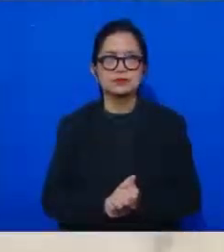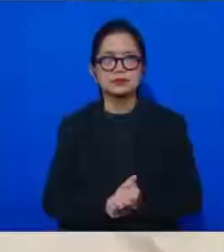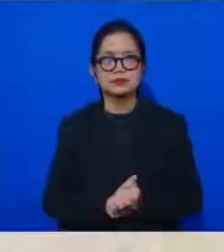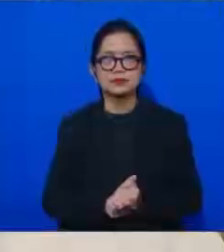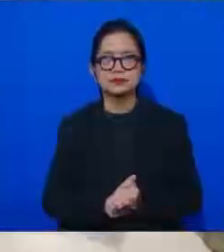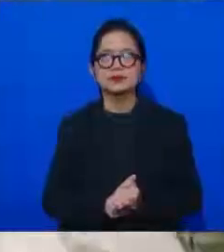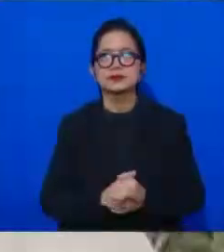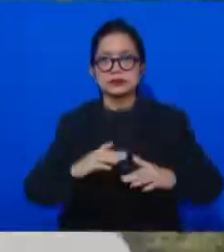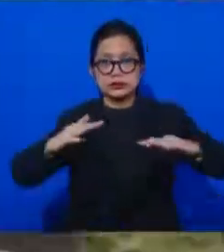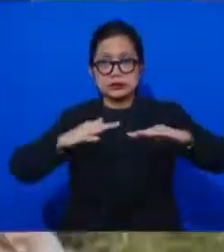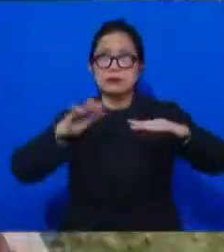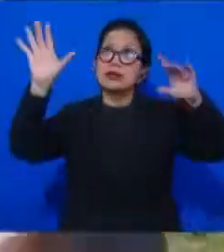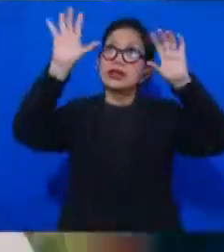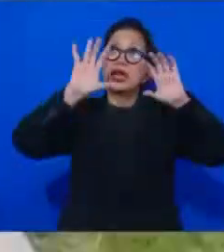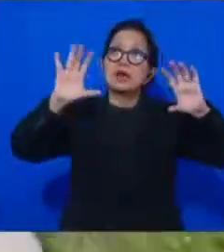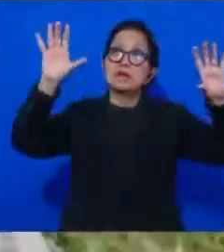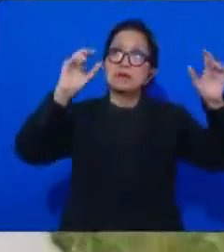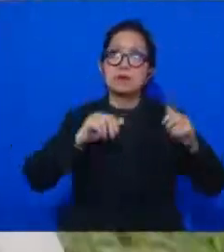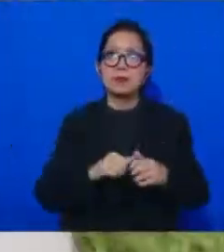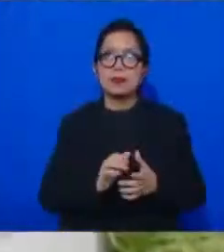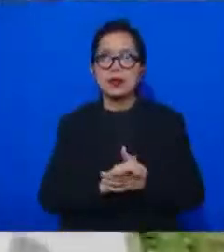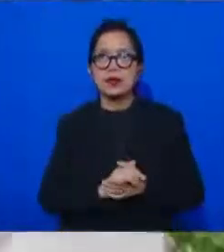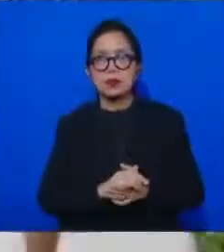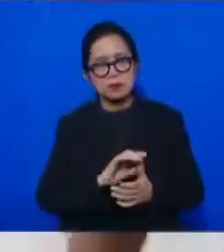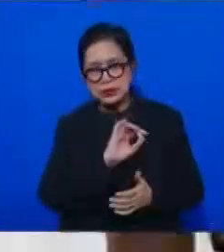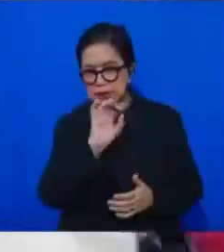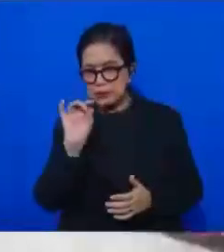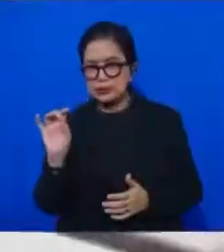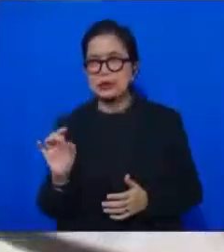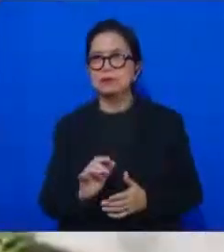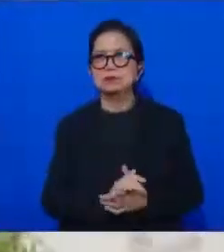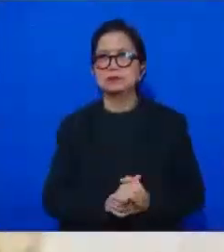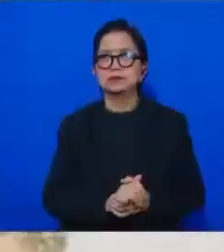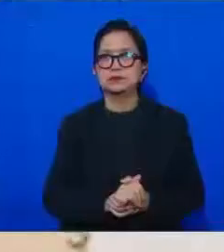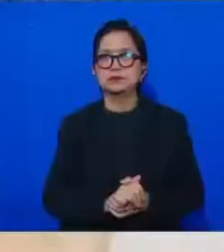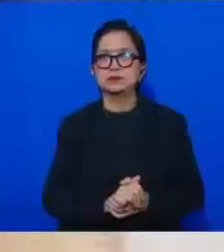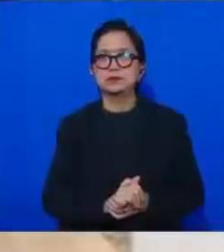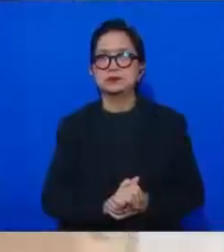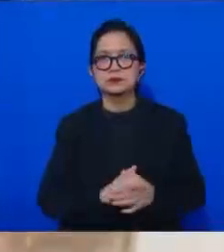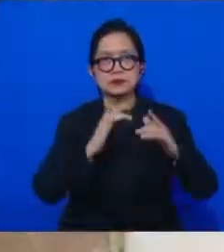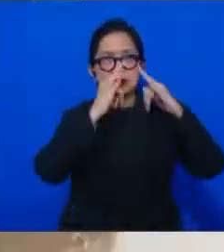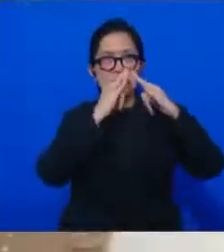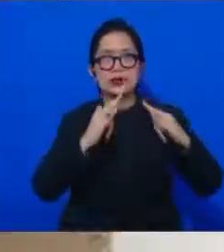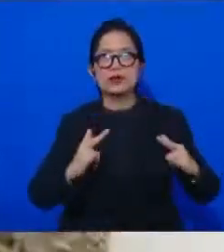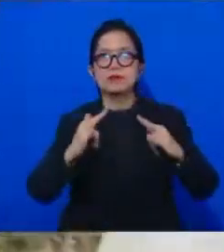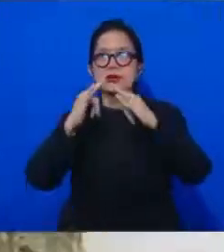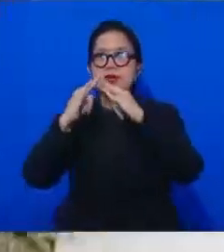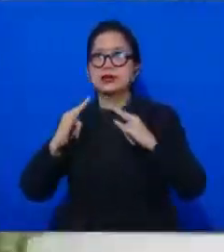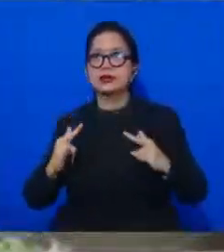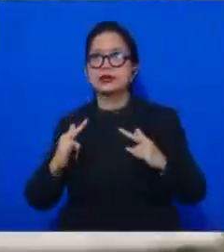Taman wisata alam ini juga menyediakan fasilitas untuk berbagai kegiatan. Di dalamnya terdapat area camping, tempat